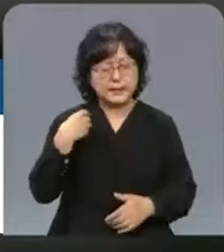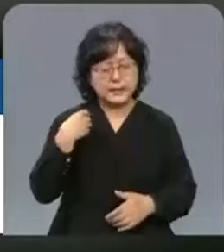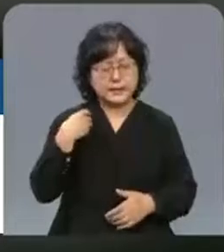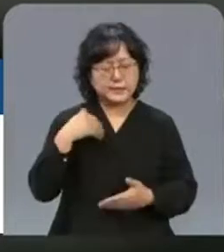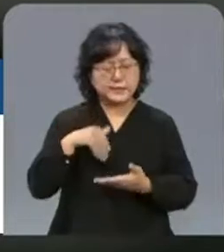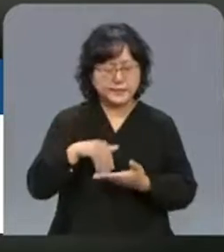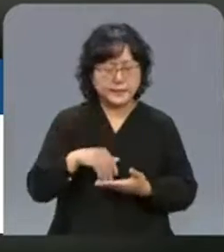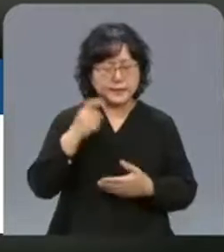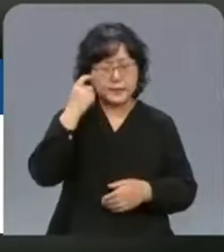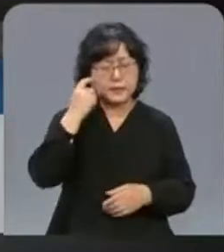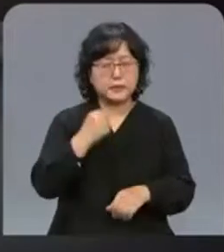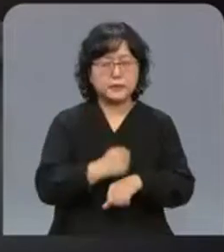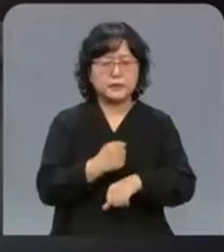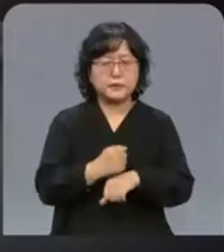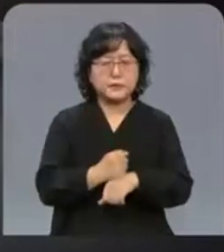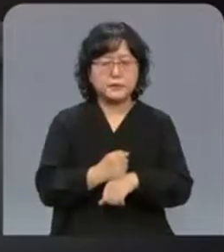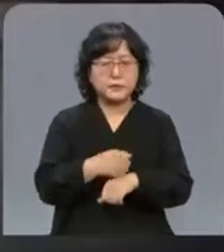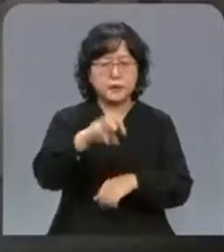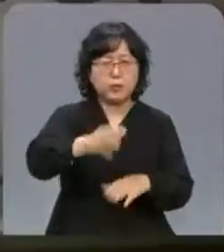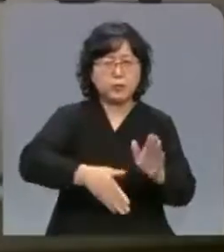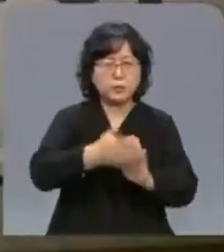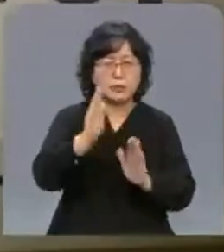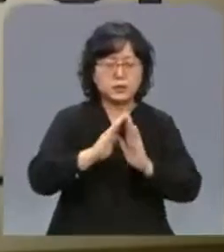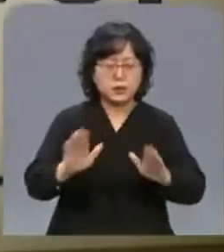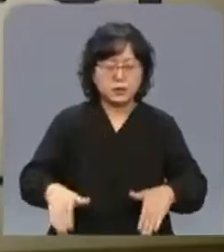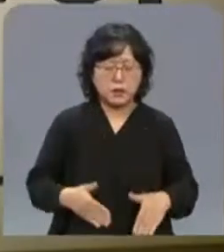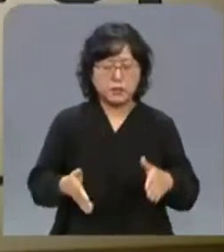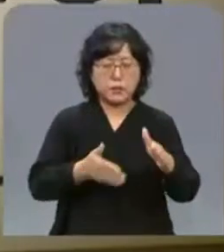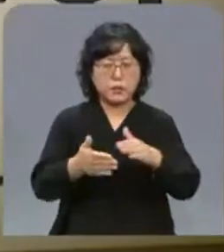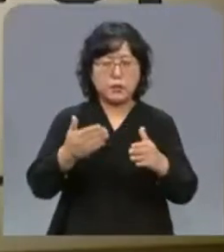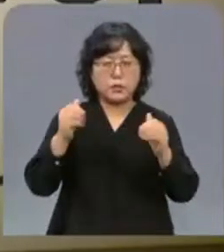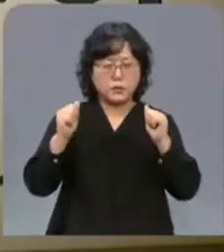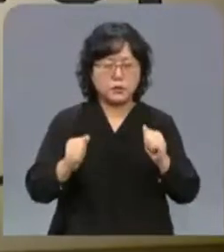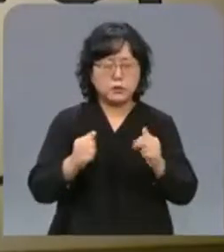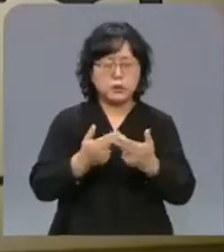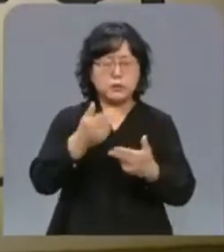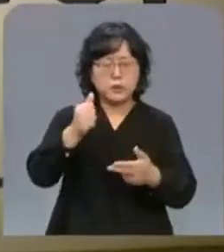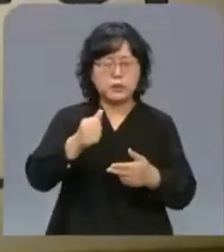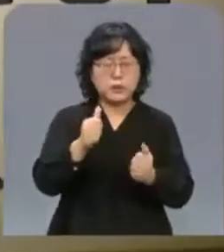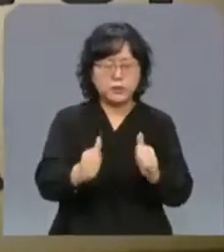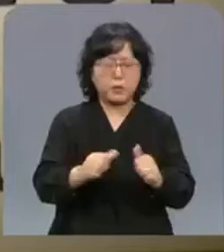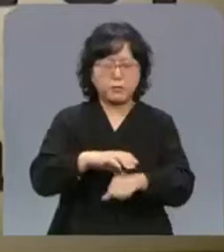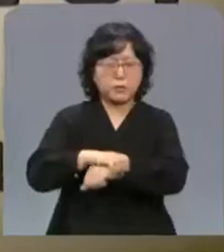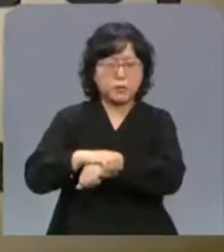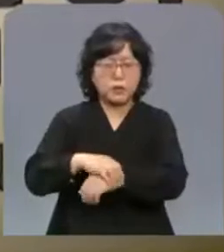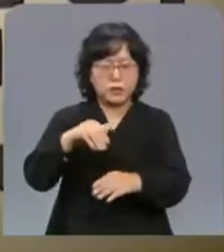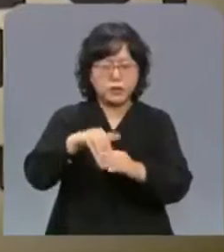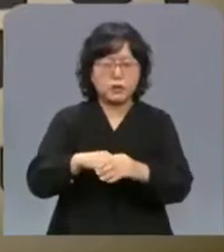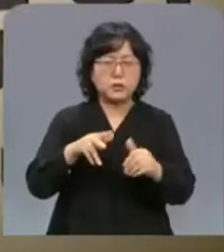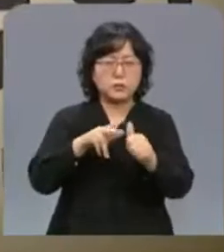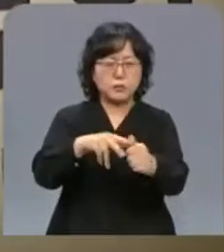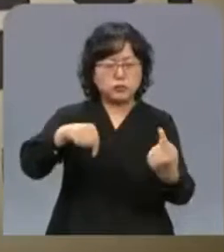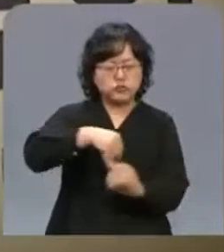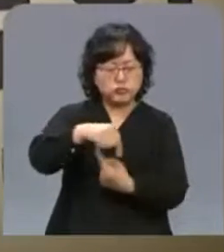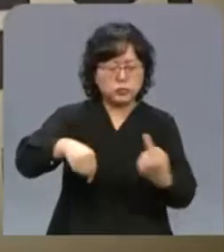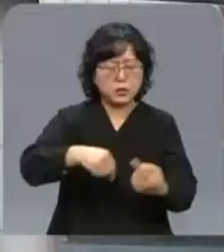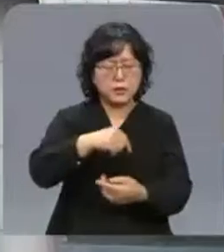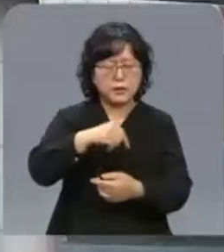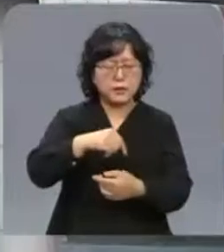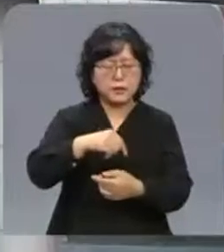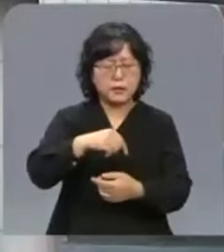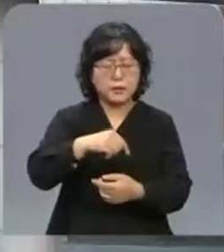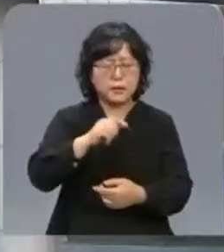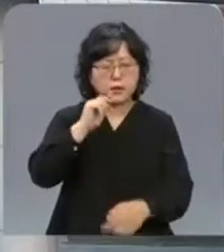책임감을 통감하며 광주시와 전남도 체육회도 회장의 법정구속과 선거 출마 등으로 운영공백이